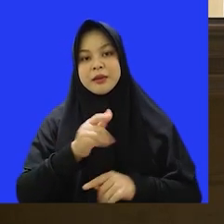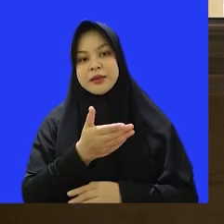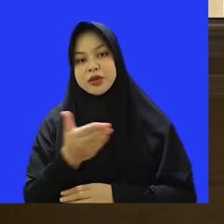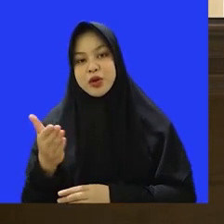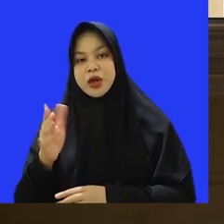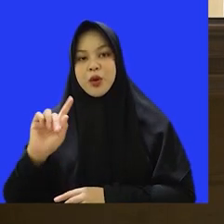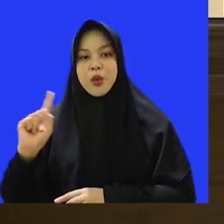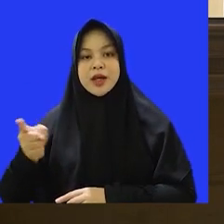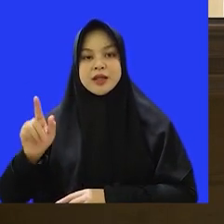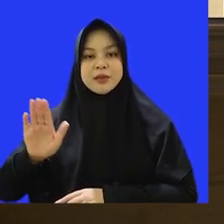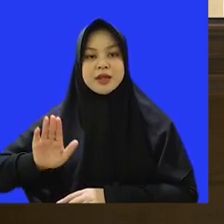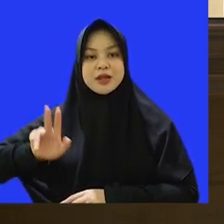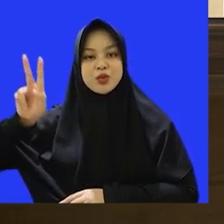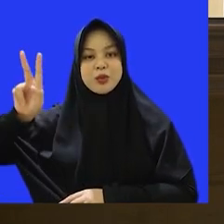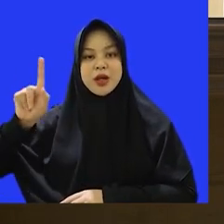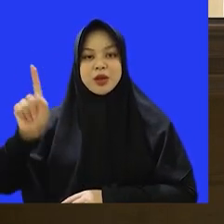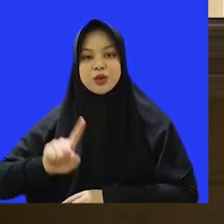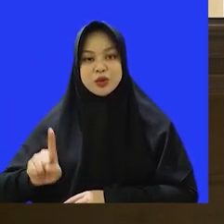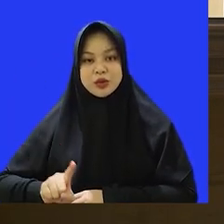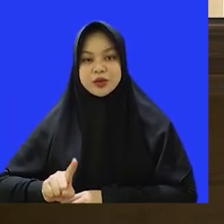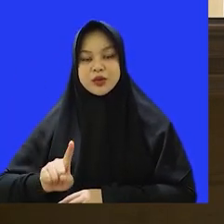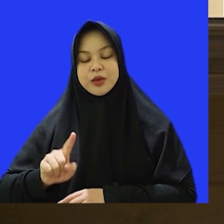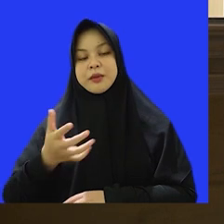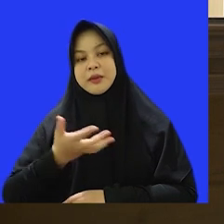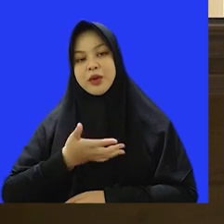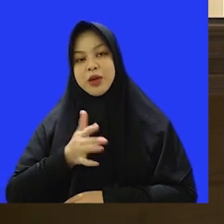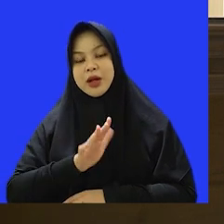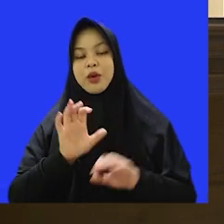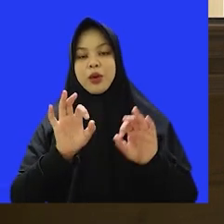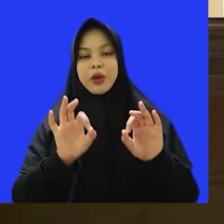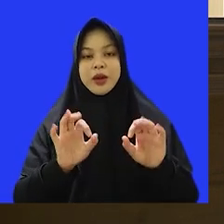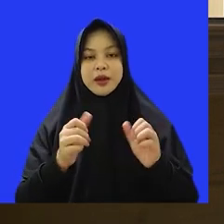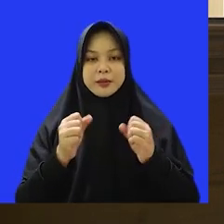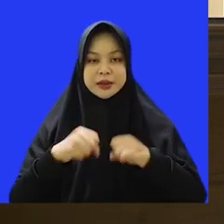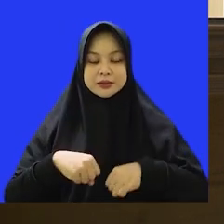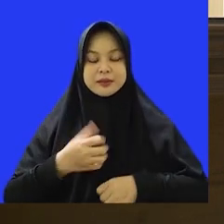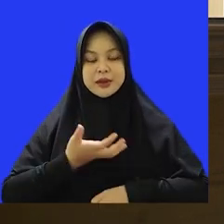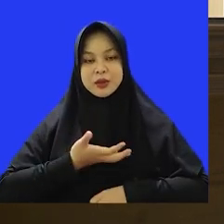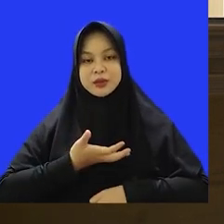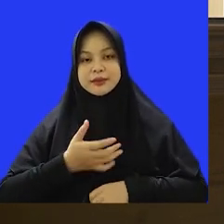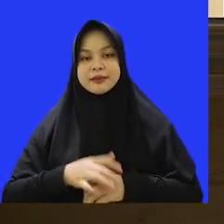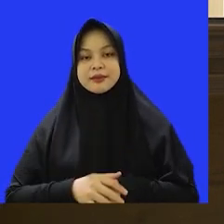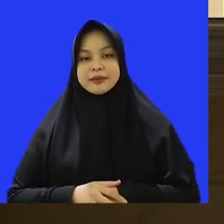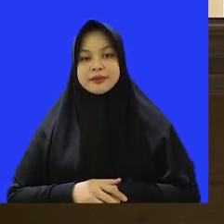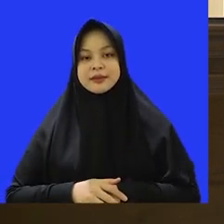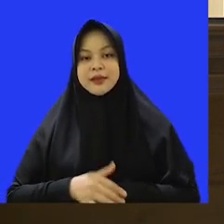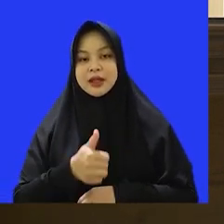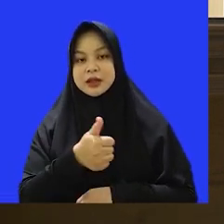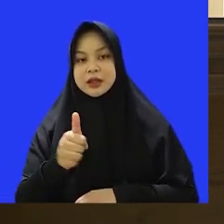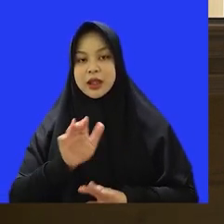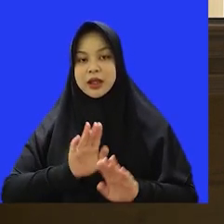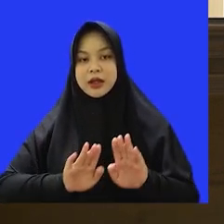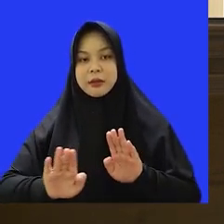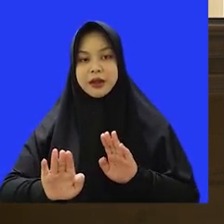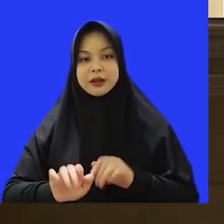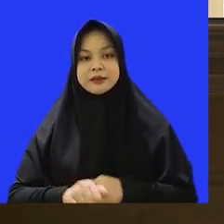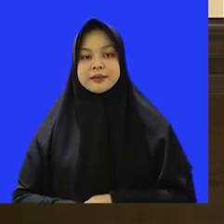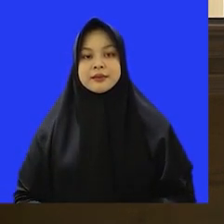wajib untuk disumpah terlebih dahulu. Apakah saudara bersedia? Bersedia, Yang Mulia. Baik, silakan ke depan saya.